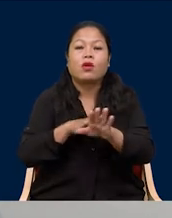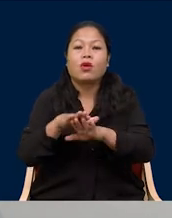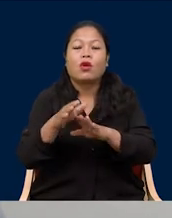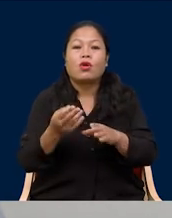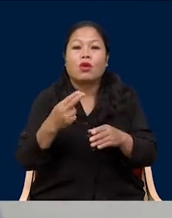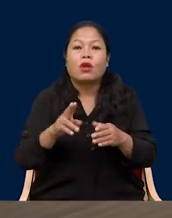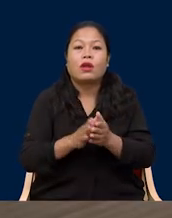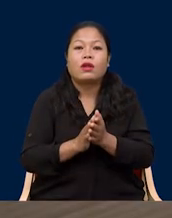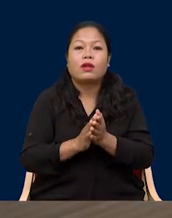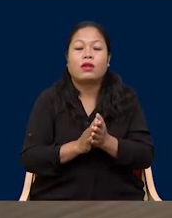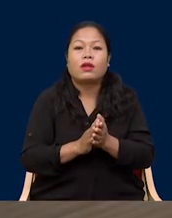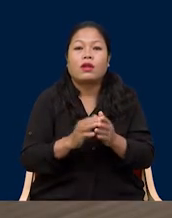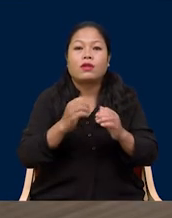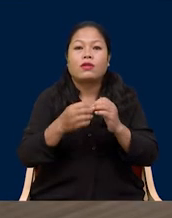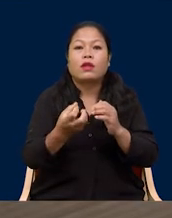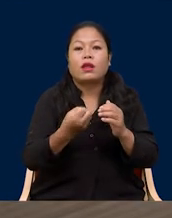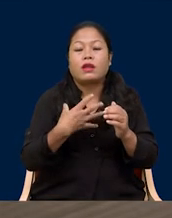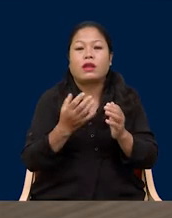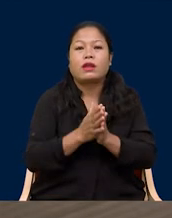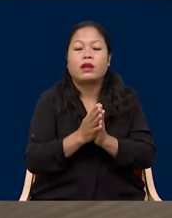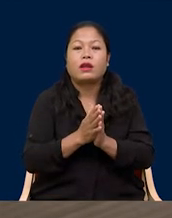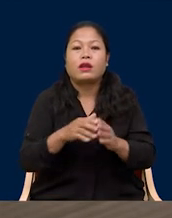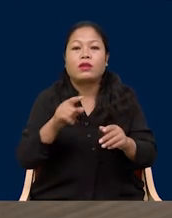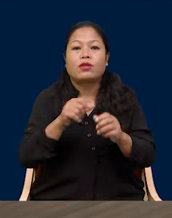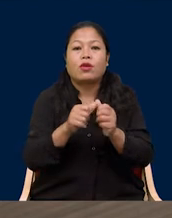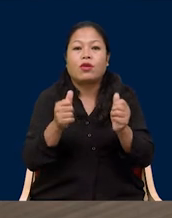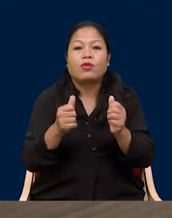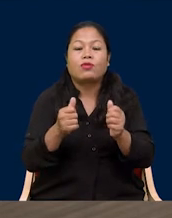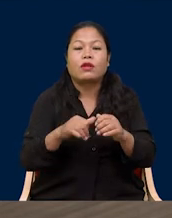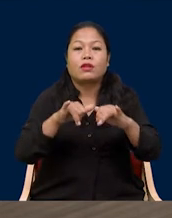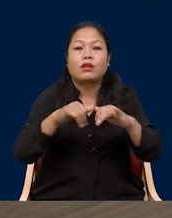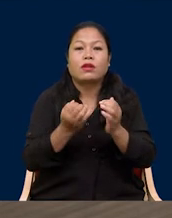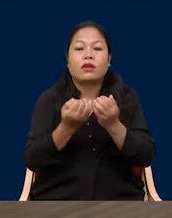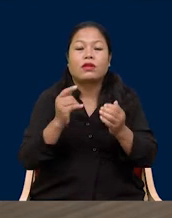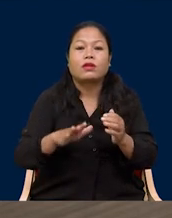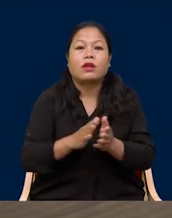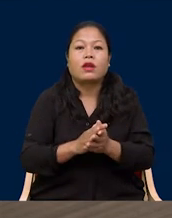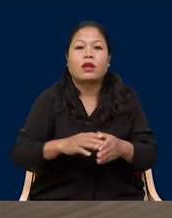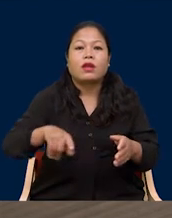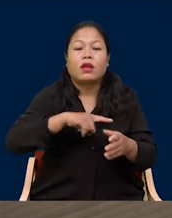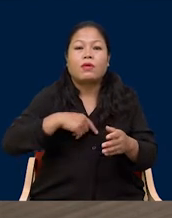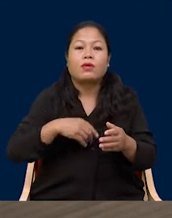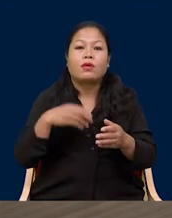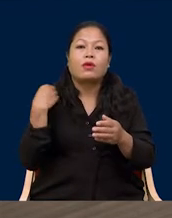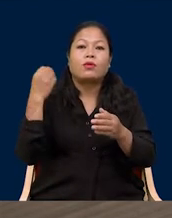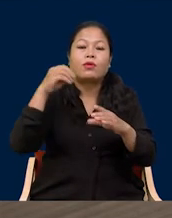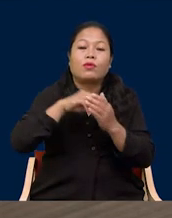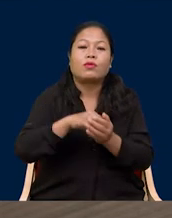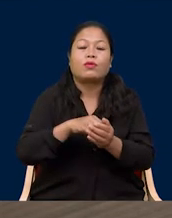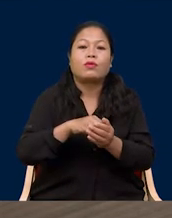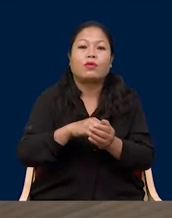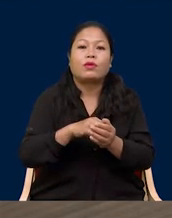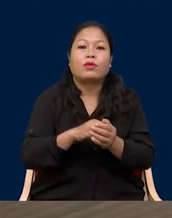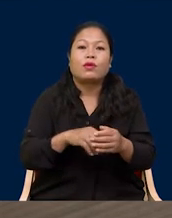चाहिँ सँगको चाहिँ राय सल्लाह लिएर विभिन्न त्यो अनुसार चाहिँ हामीले चाहिँ तयारी गरेका छौँ र हाम्रो चाहिँ उपस्थिति